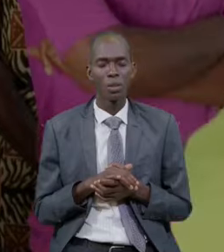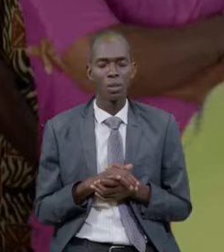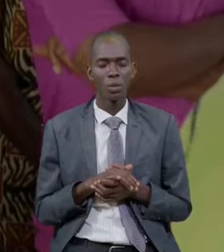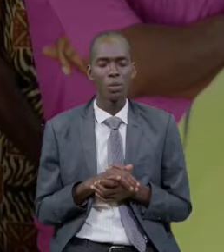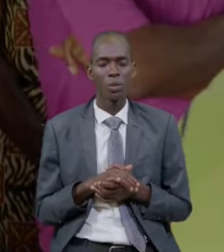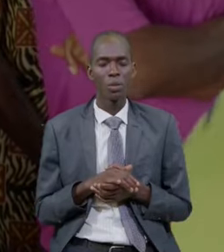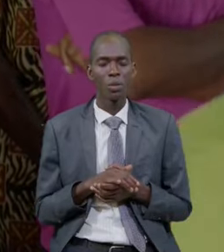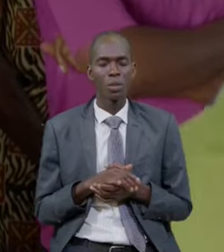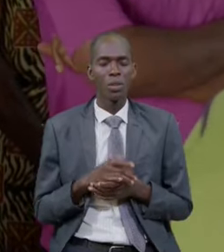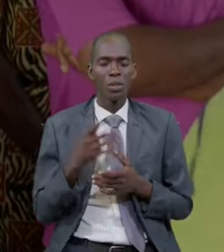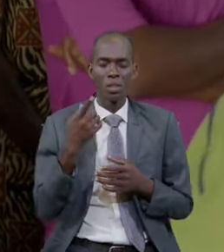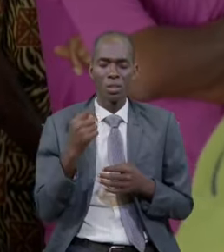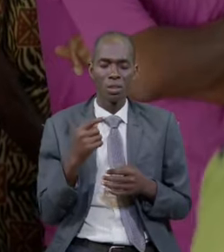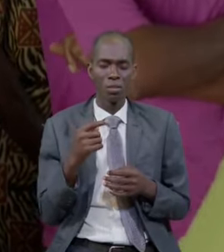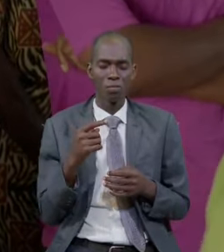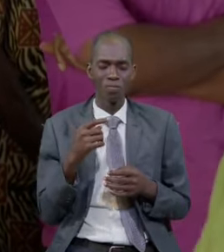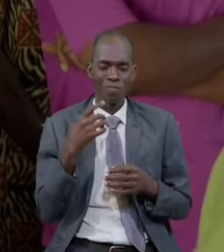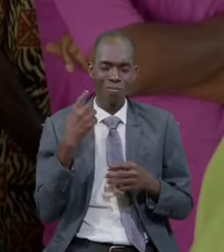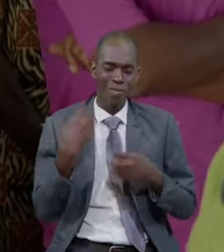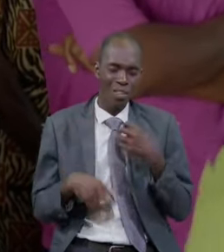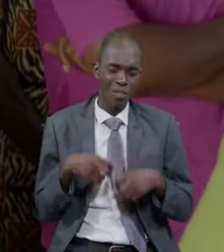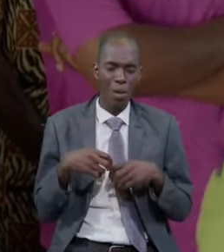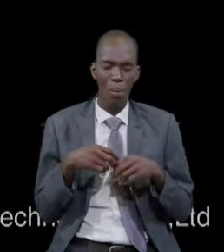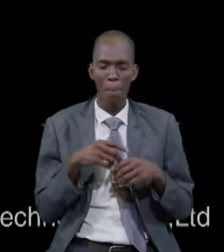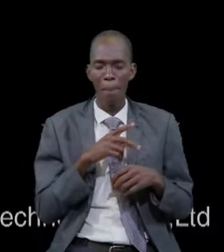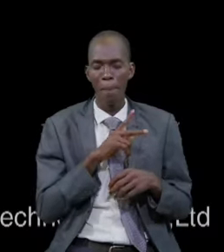Une personnalité difficile à gérer.